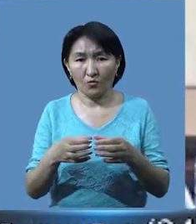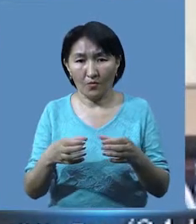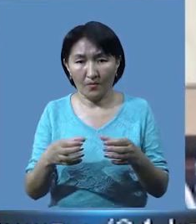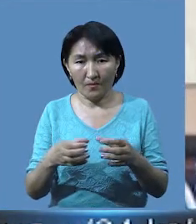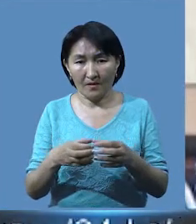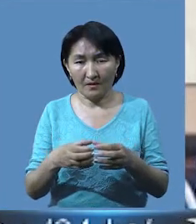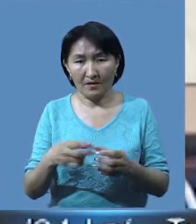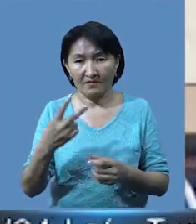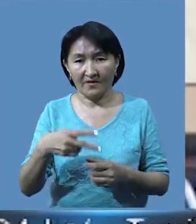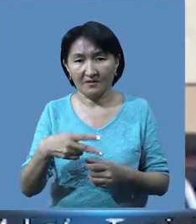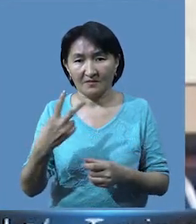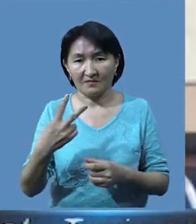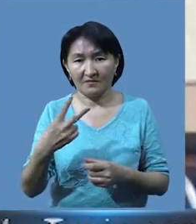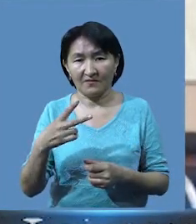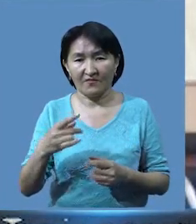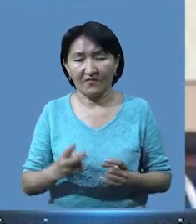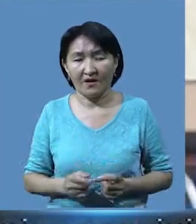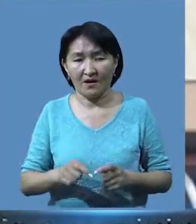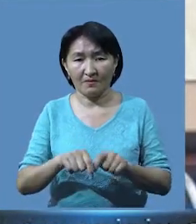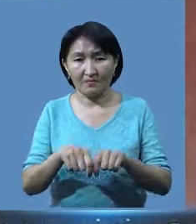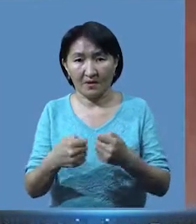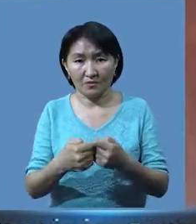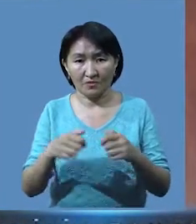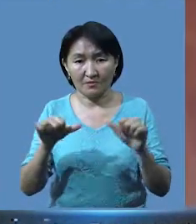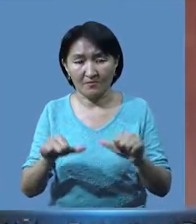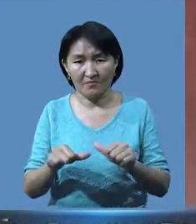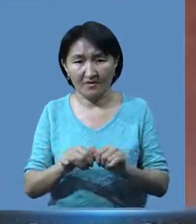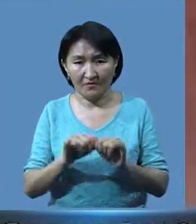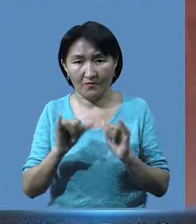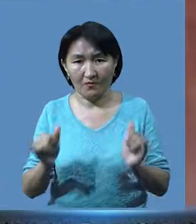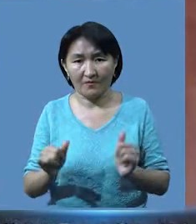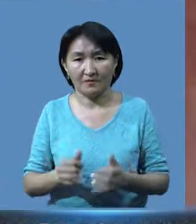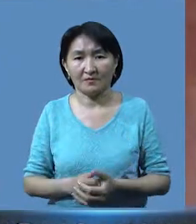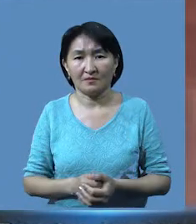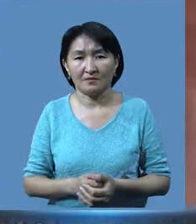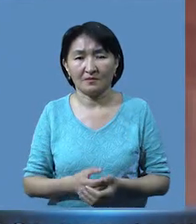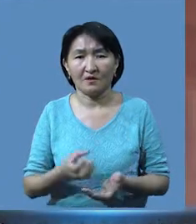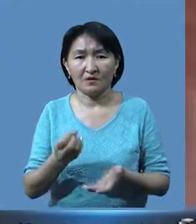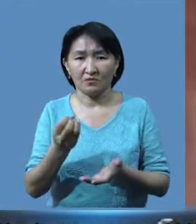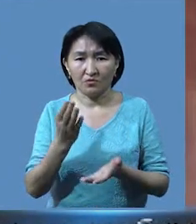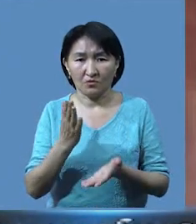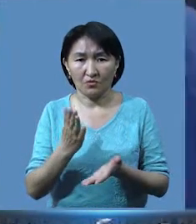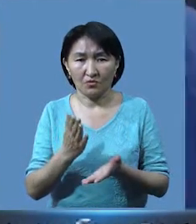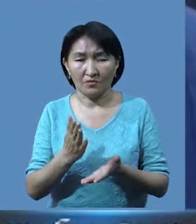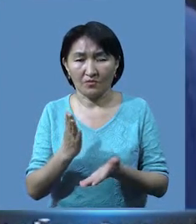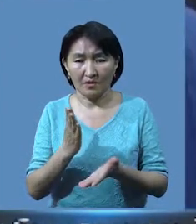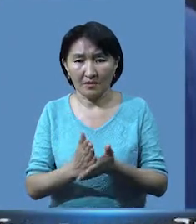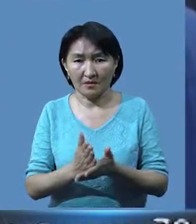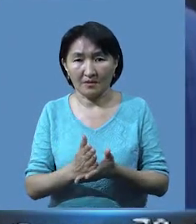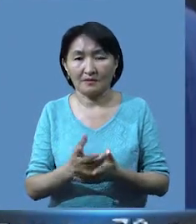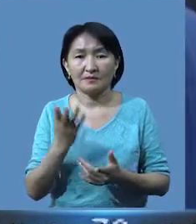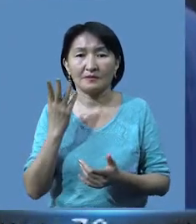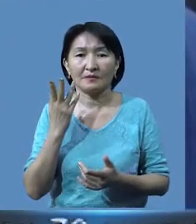артқан. Ол құқықтардың алдын алу мақсатында құқық қорғаушылар арнайы шара қолданып жатырмыз дейді. Айтуларынша, наурыз айынан бастап қоғамдық